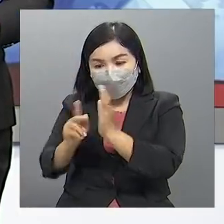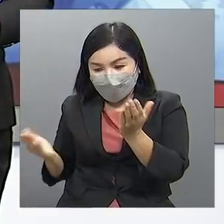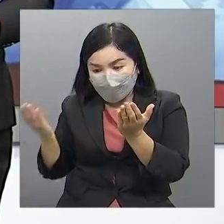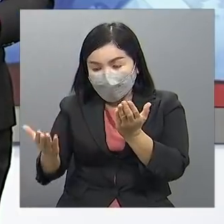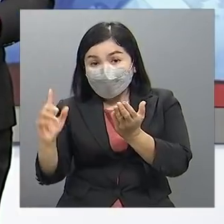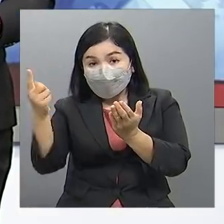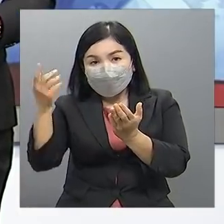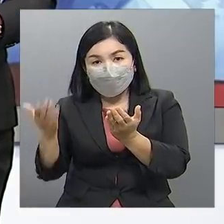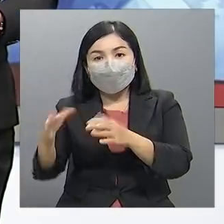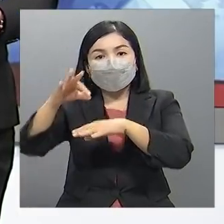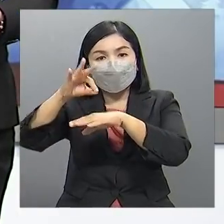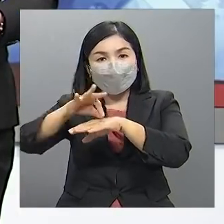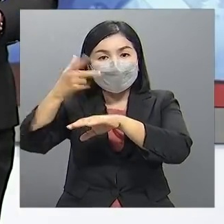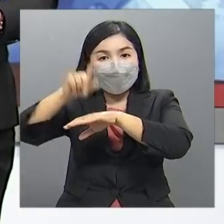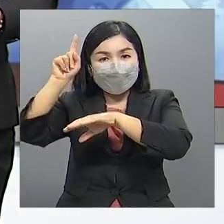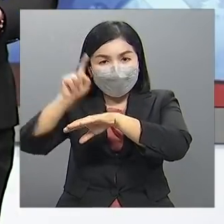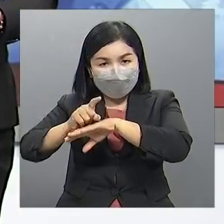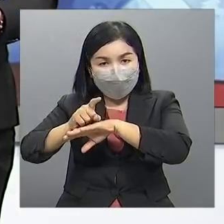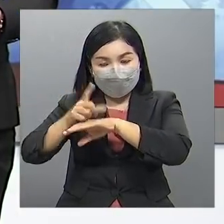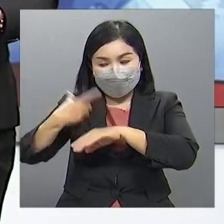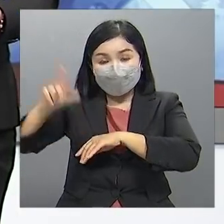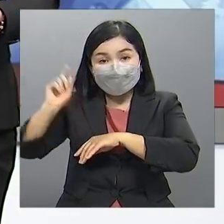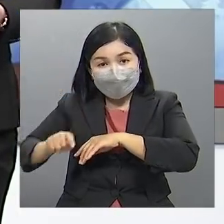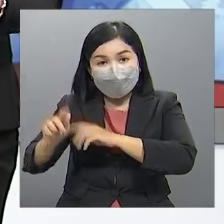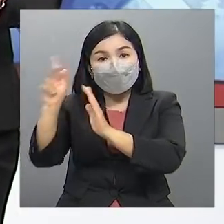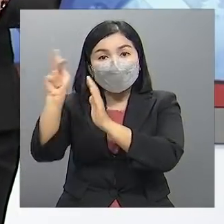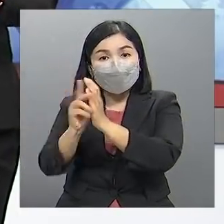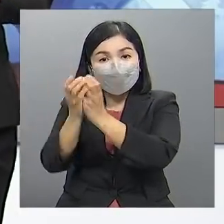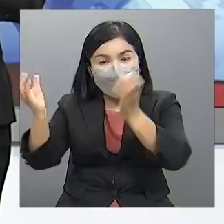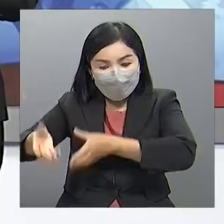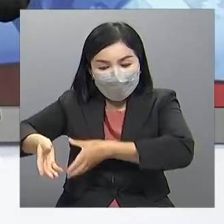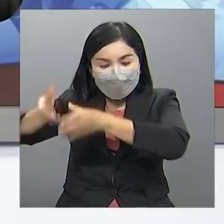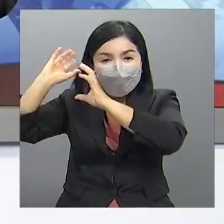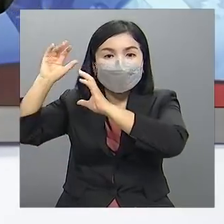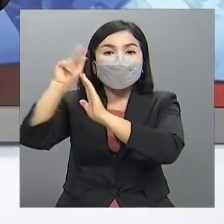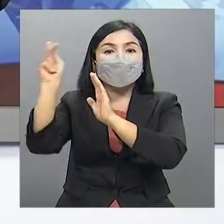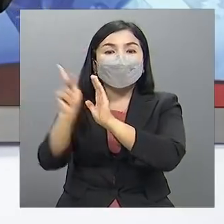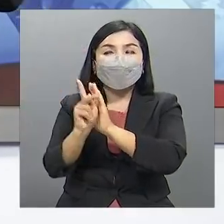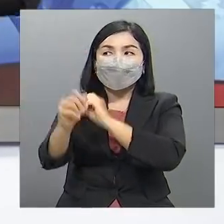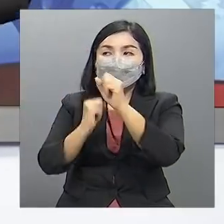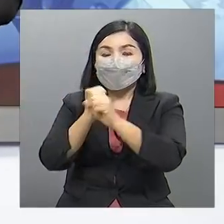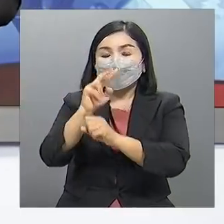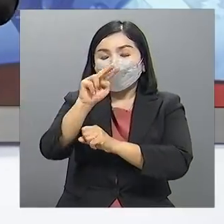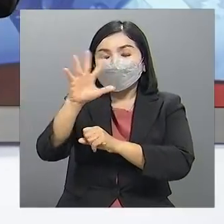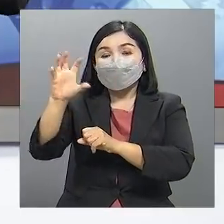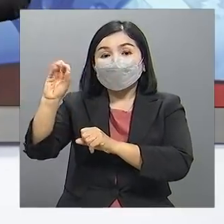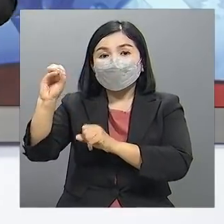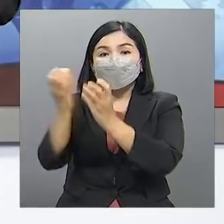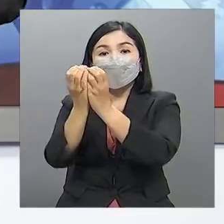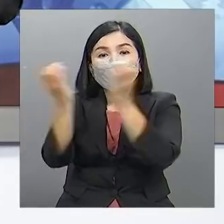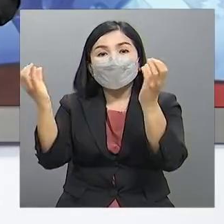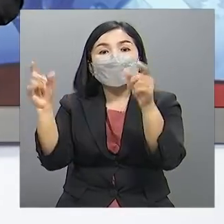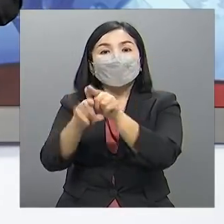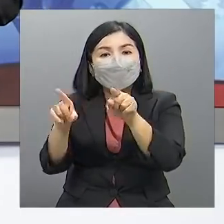ำแหน่งของประธานวรวิทย์โดยไม่ย้อนหลังไปที่รัฐธรรมนูญปี2550จะเป็นเหมือนกับ หรือต่